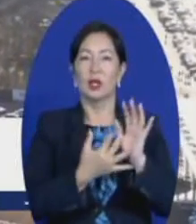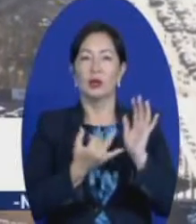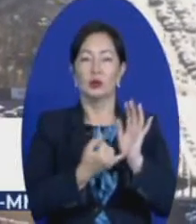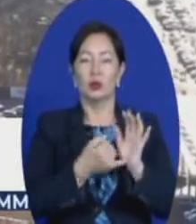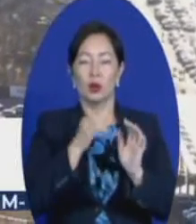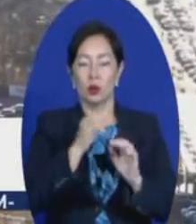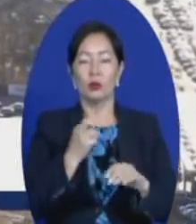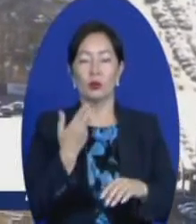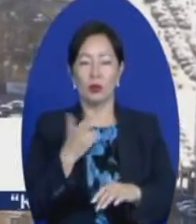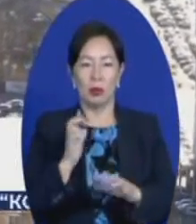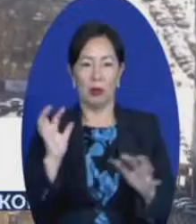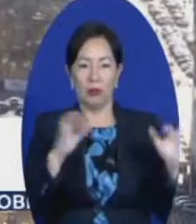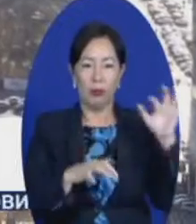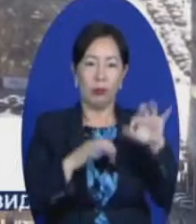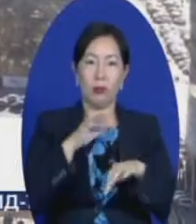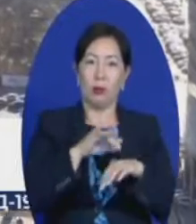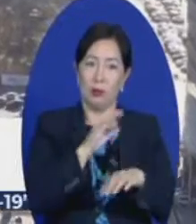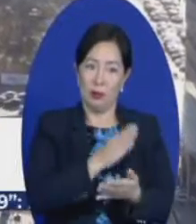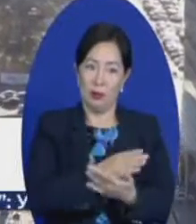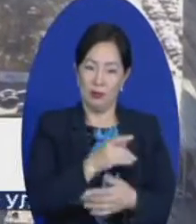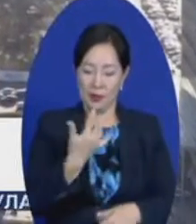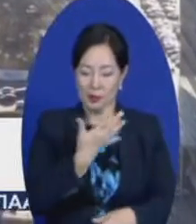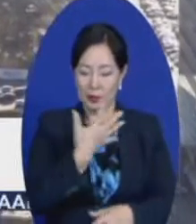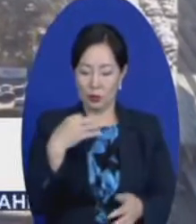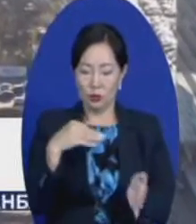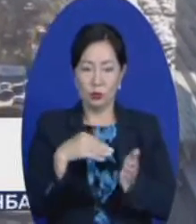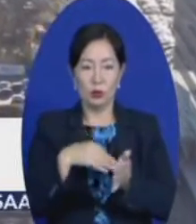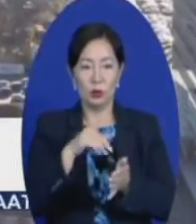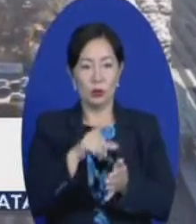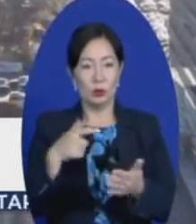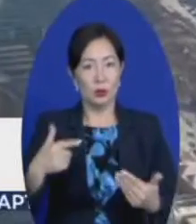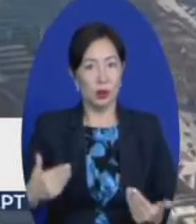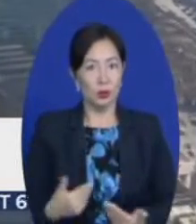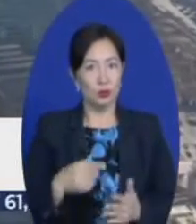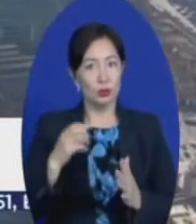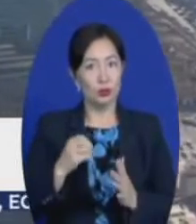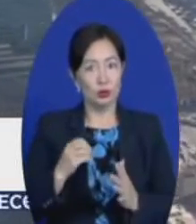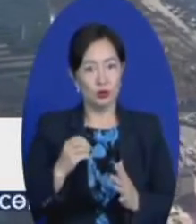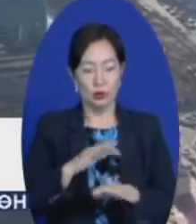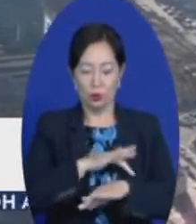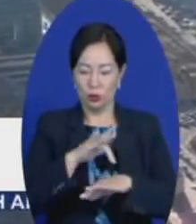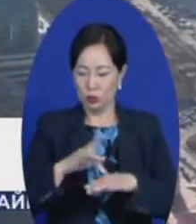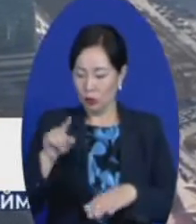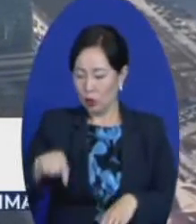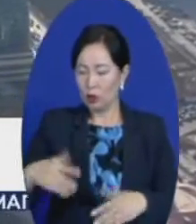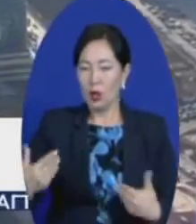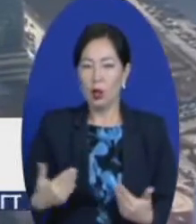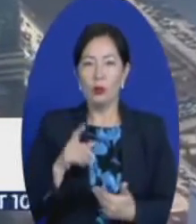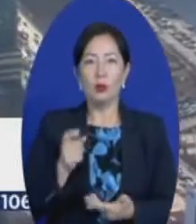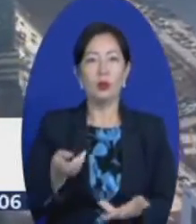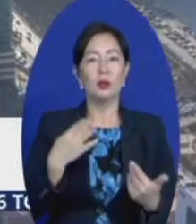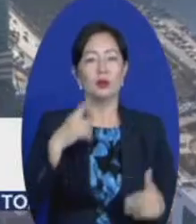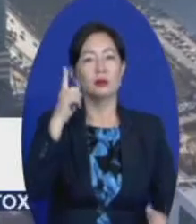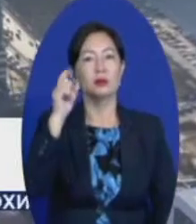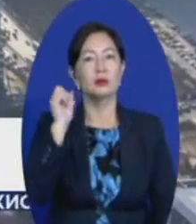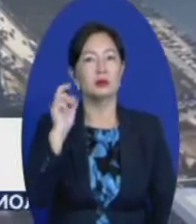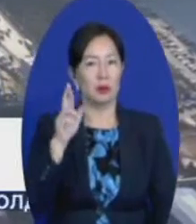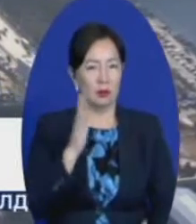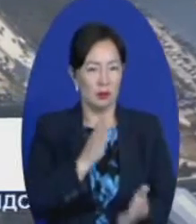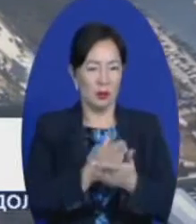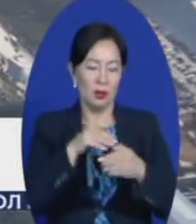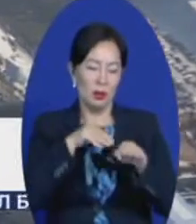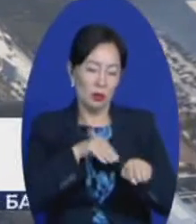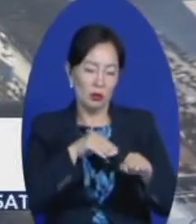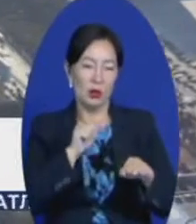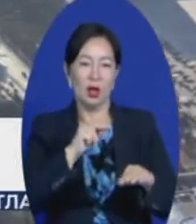86% нь хотод төлөвлөржээ. 500 мянган гаруй хүн оршин суухаар төлөвлөгдсөн Улаанбаатарт сая гаруй иргэн оршин сууж, төгжрэл